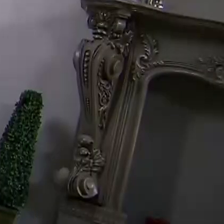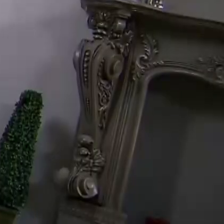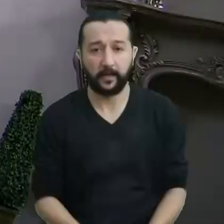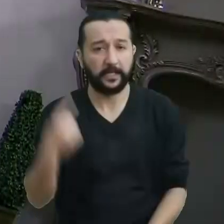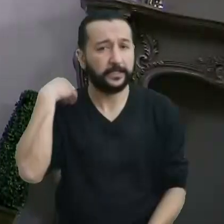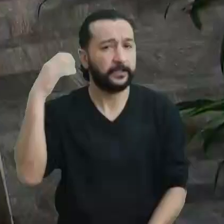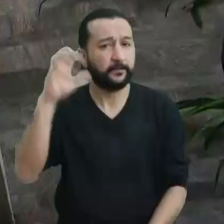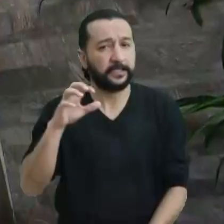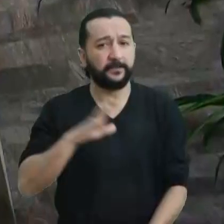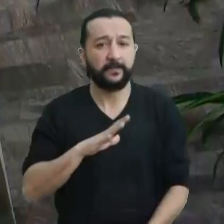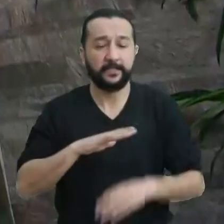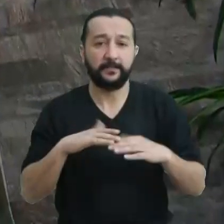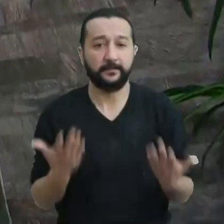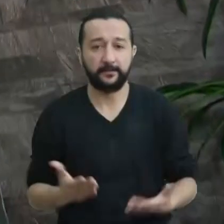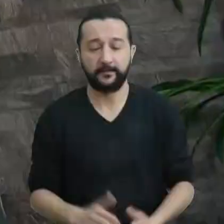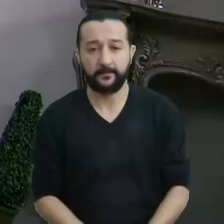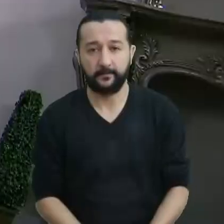Ay sırtım kaşındı ya.